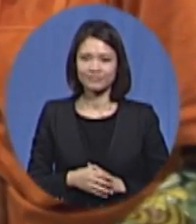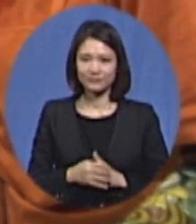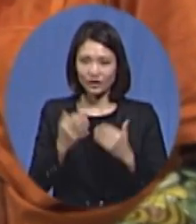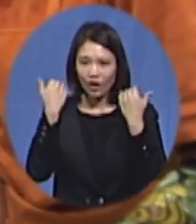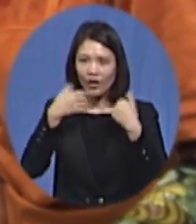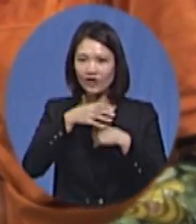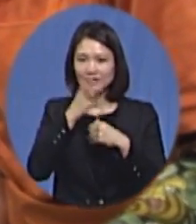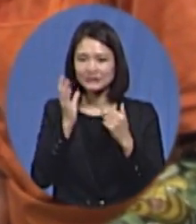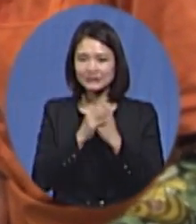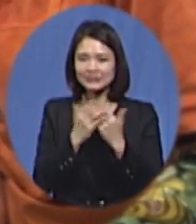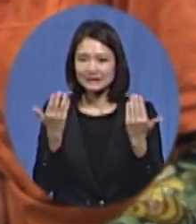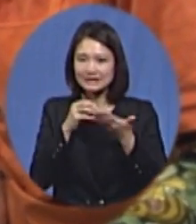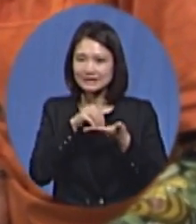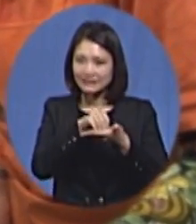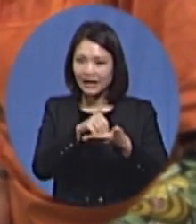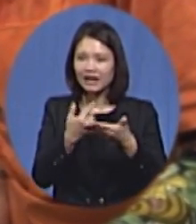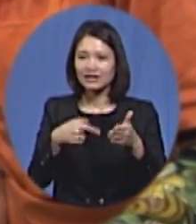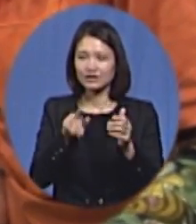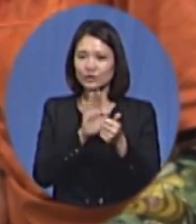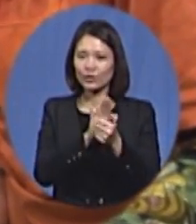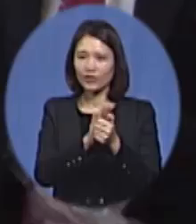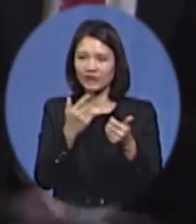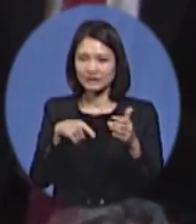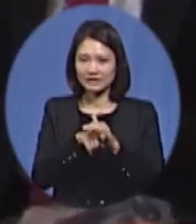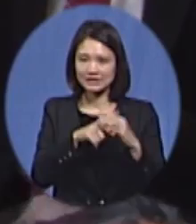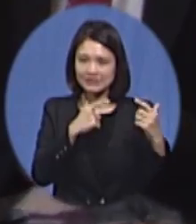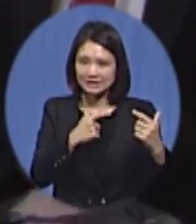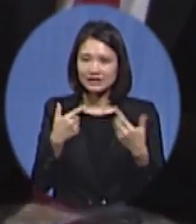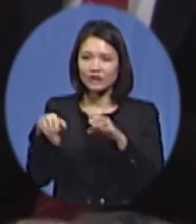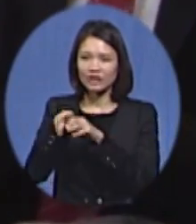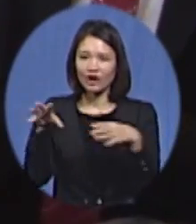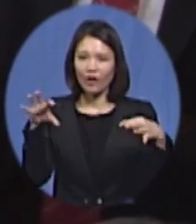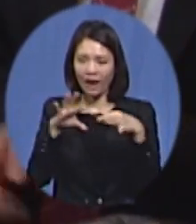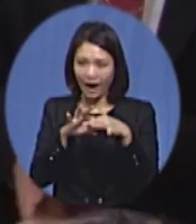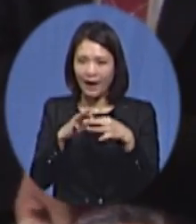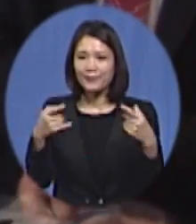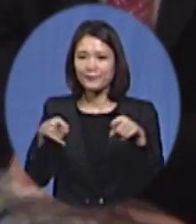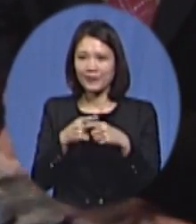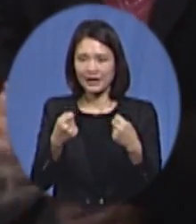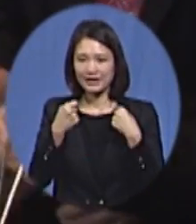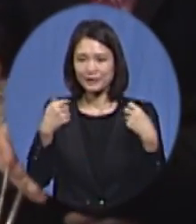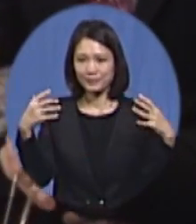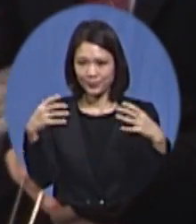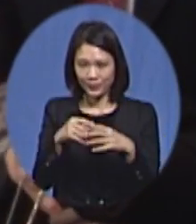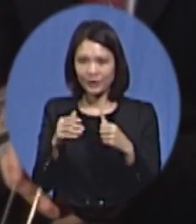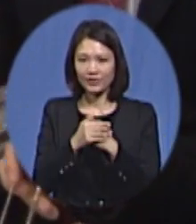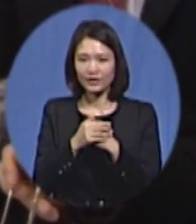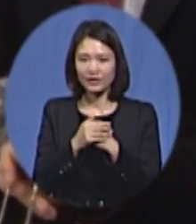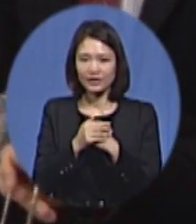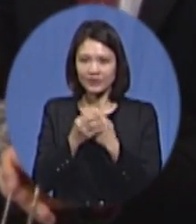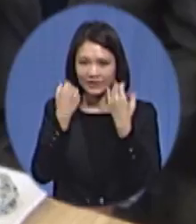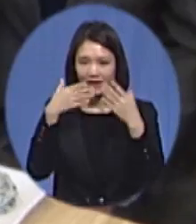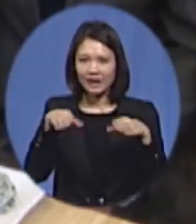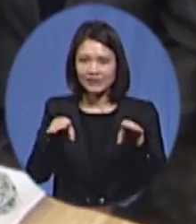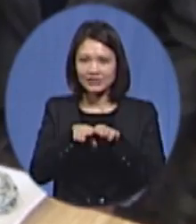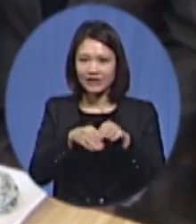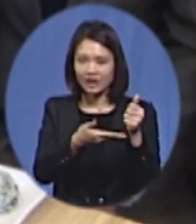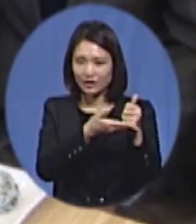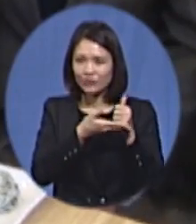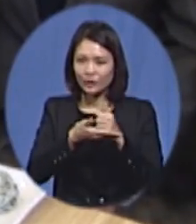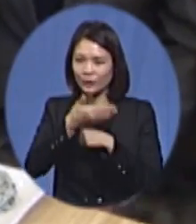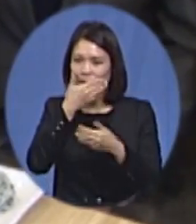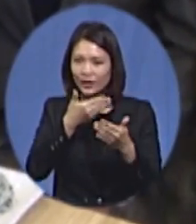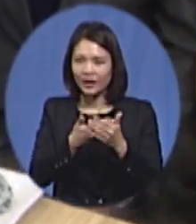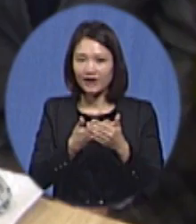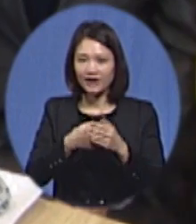어르신이 일자리 창출을 위해 힘을 모은 지역과 기관의 힘으로 개점한 꽃할매네. 개점 행사를 찾은 내빈들도